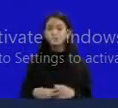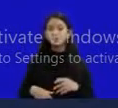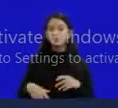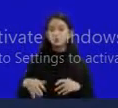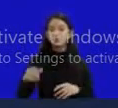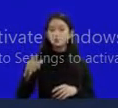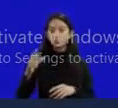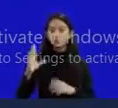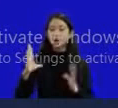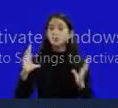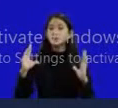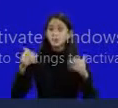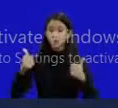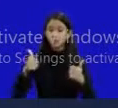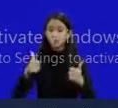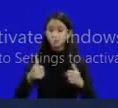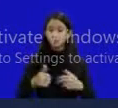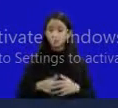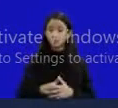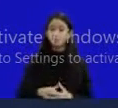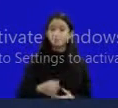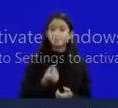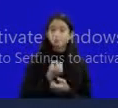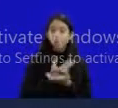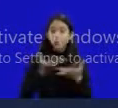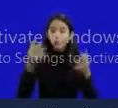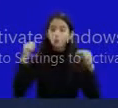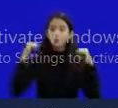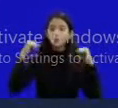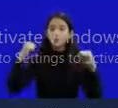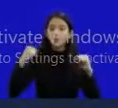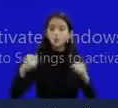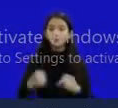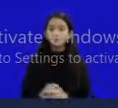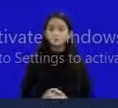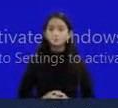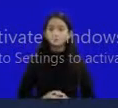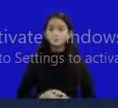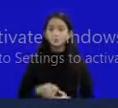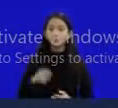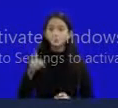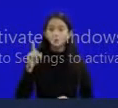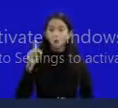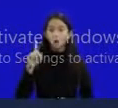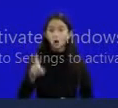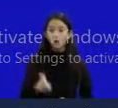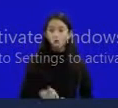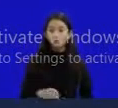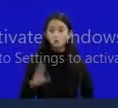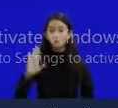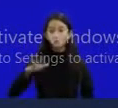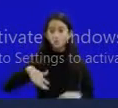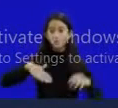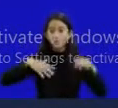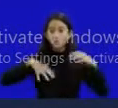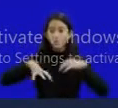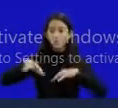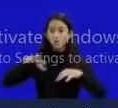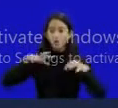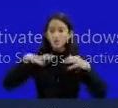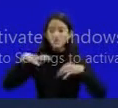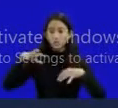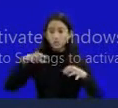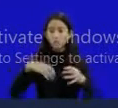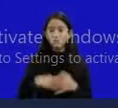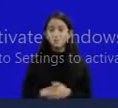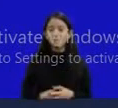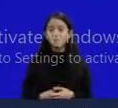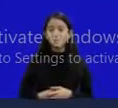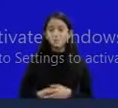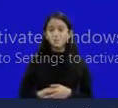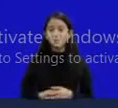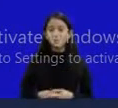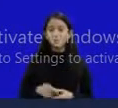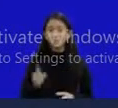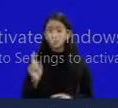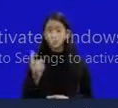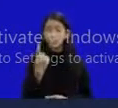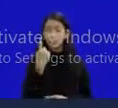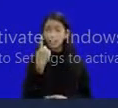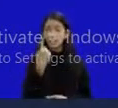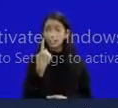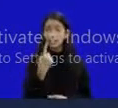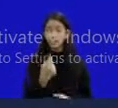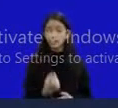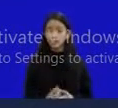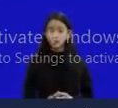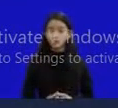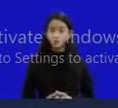pembelajaran tatap muka protokol kesehatan yang tetap harus masih dilaksanakan ya yang pertama